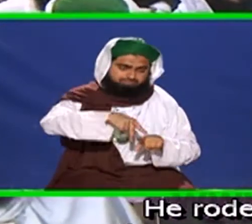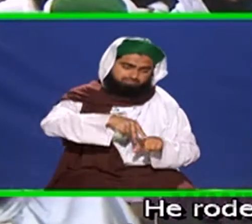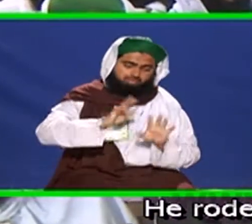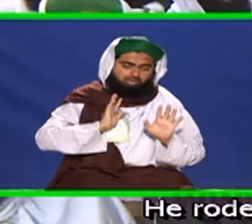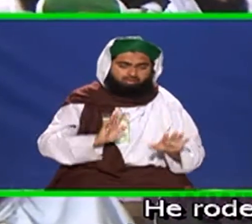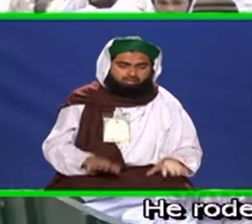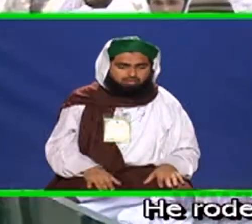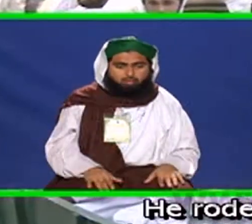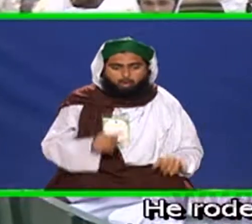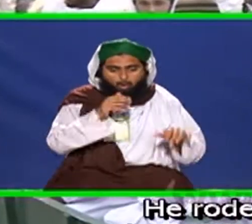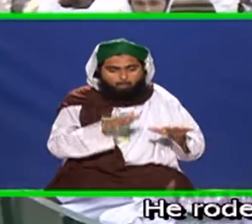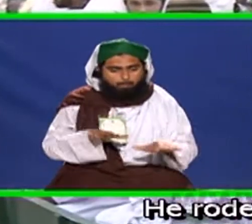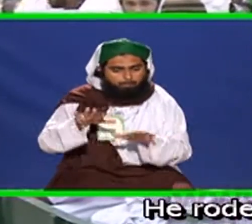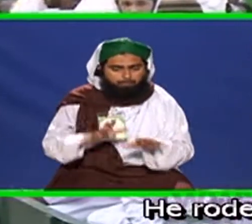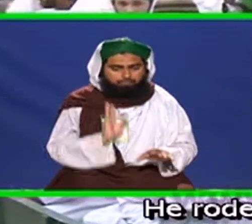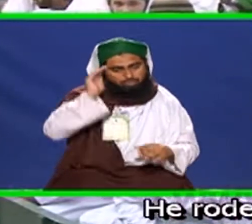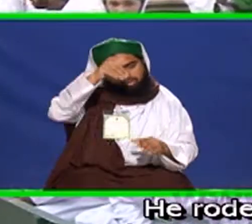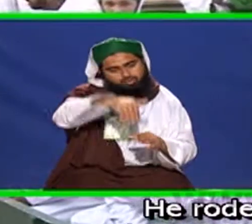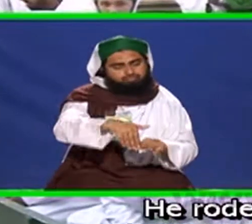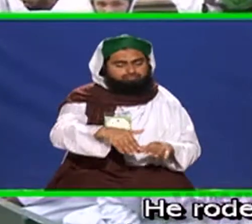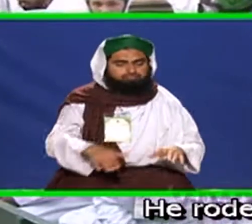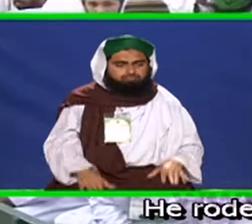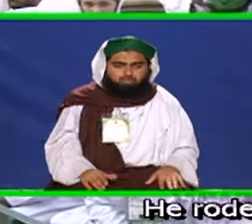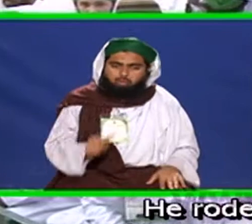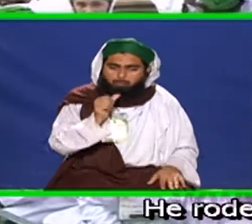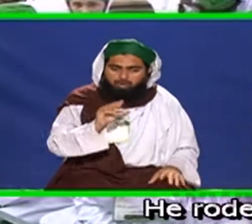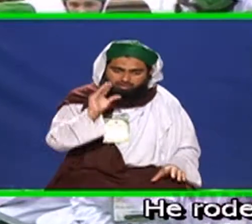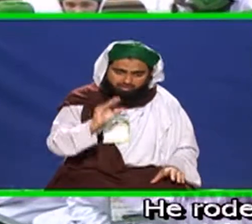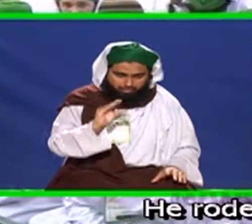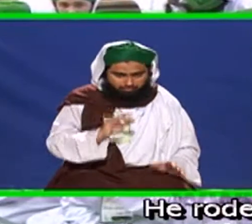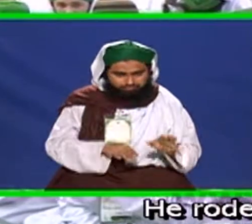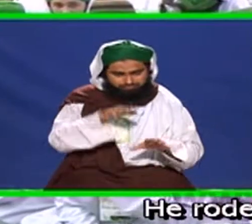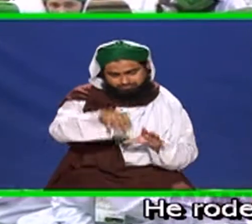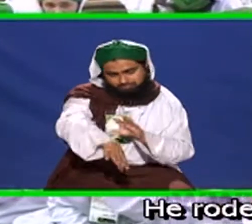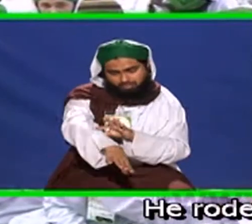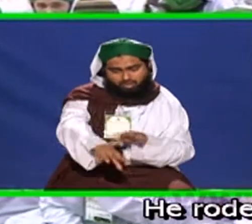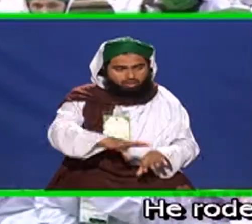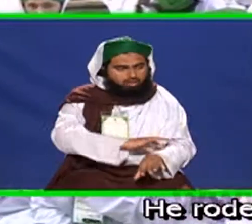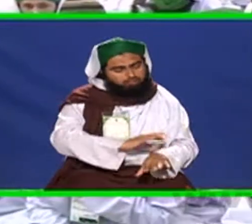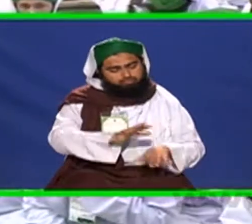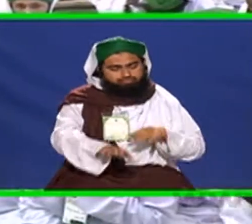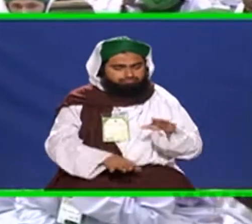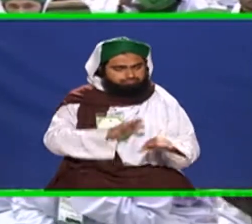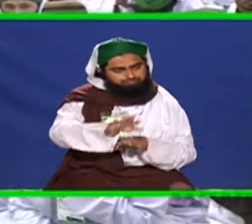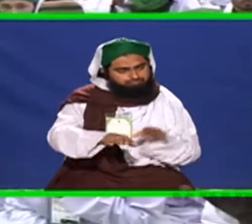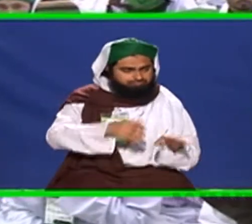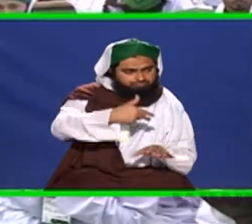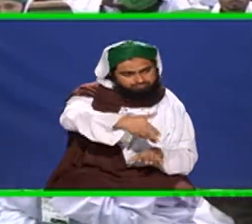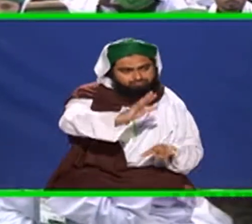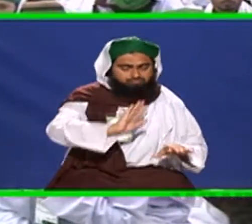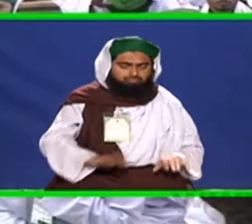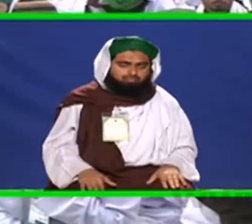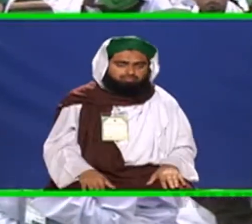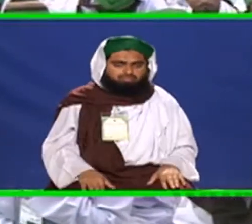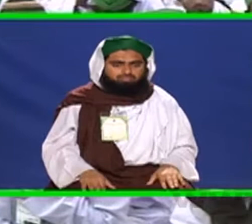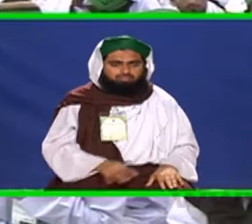ہے، اس پانی میں وہ مطلب کود گیا گھوڑے سے. کیا بچھو کہاں جائے گا؟ بچھو